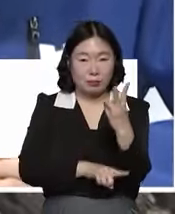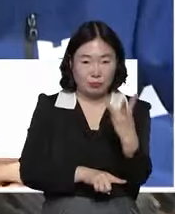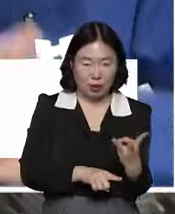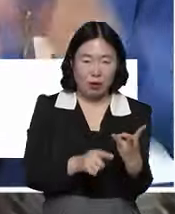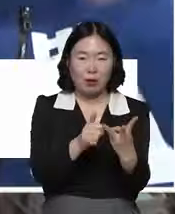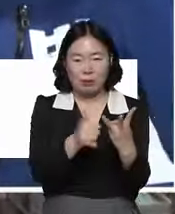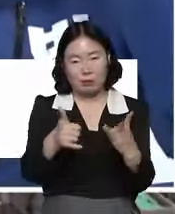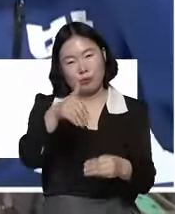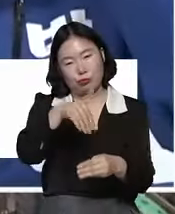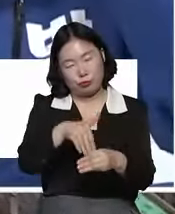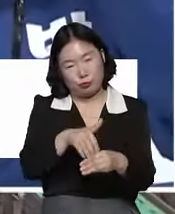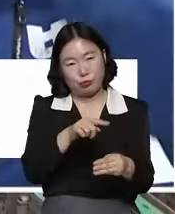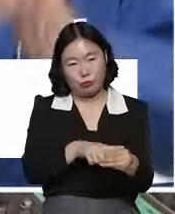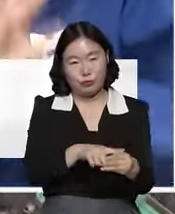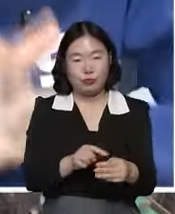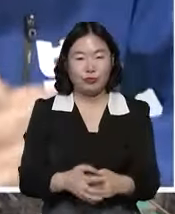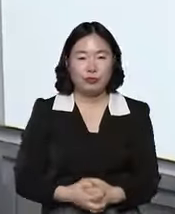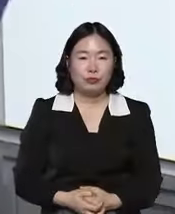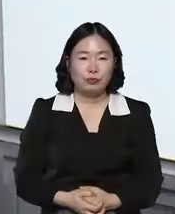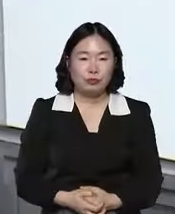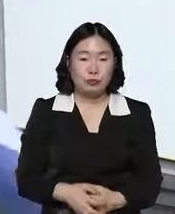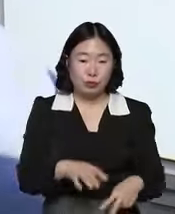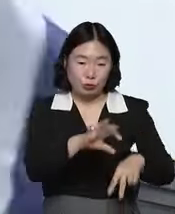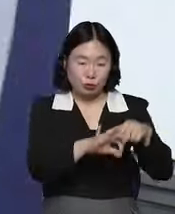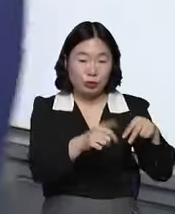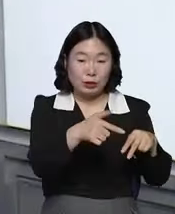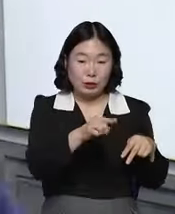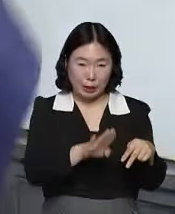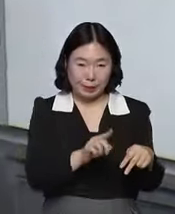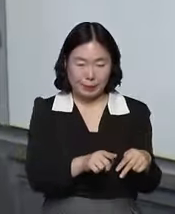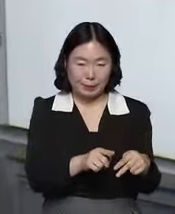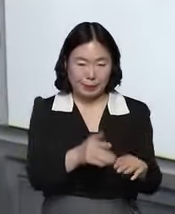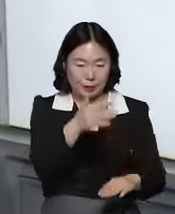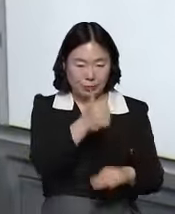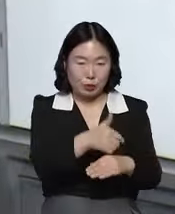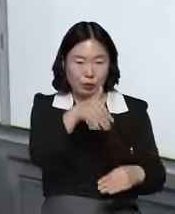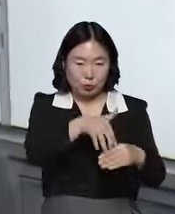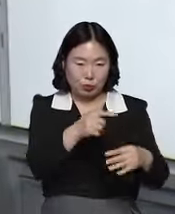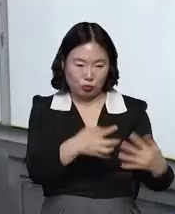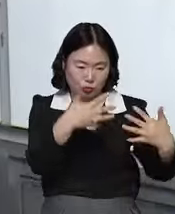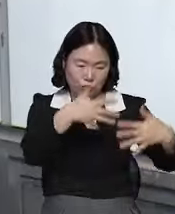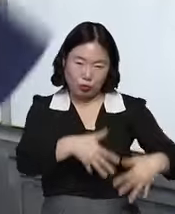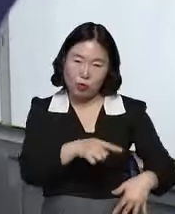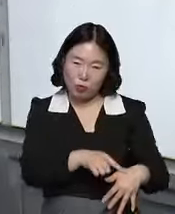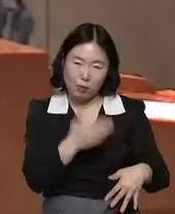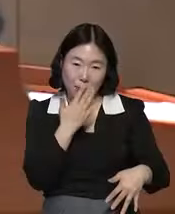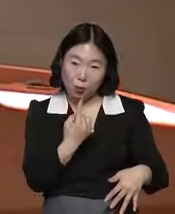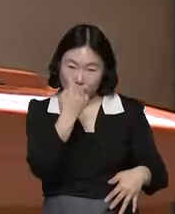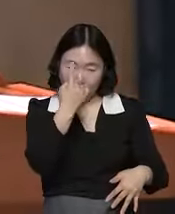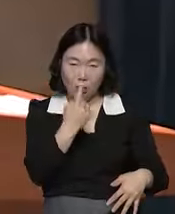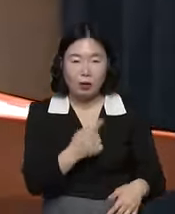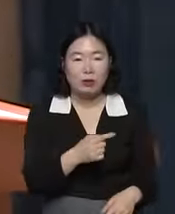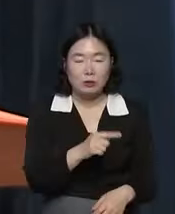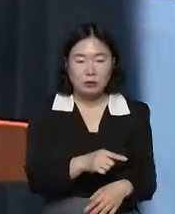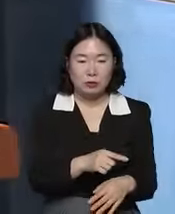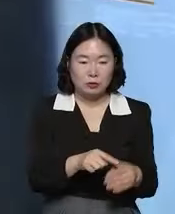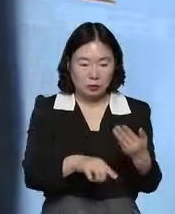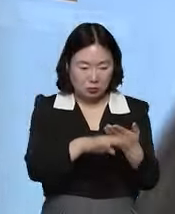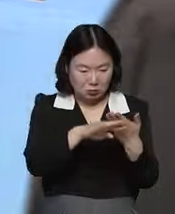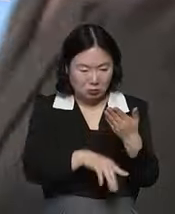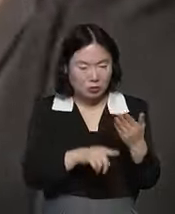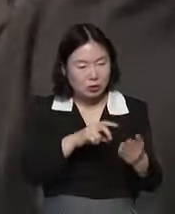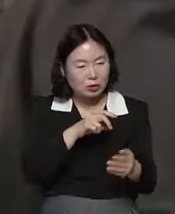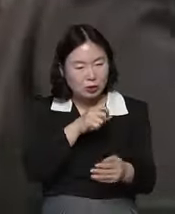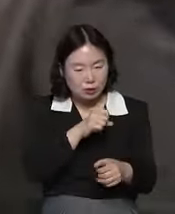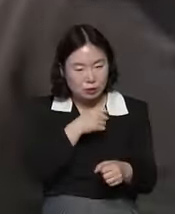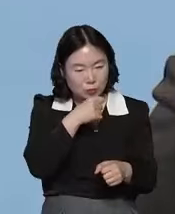경선으로 의결됐습니다 서구갑 역시 결선투표 조건이 붙을 가능성 하위 20% 평가를